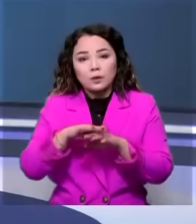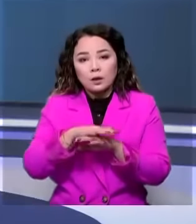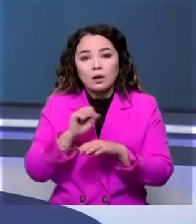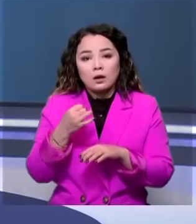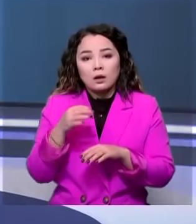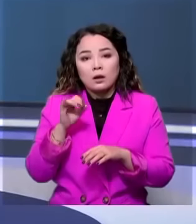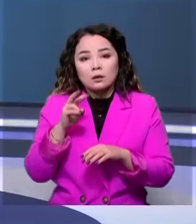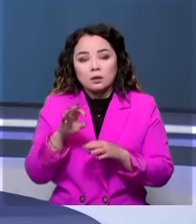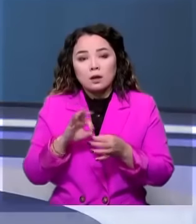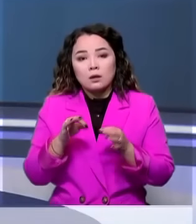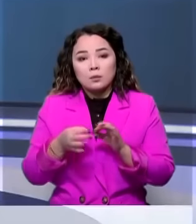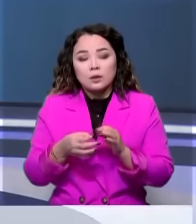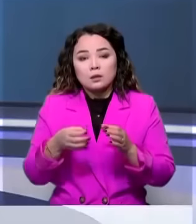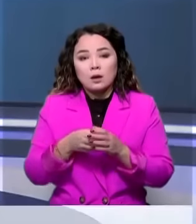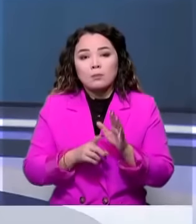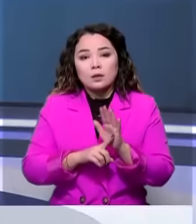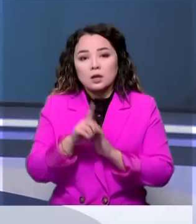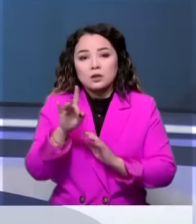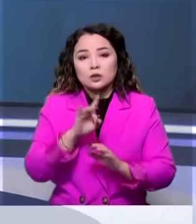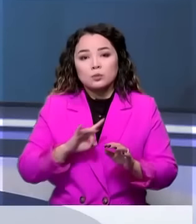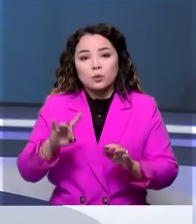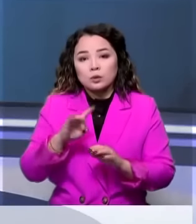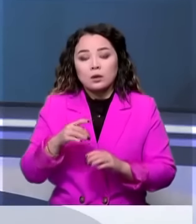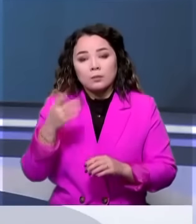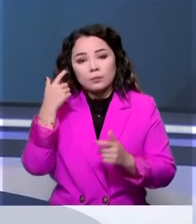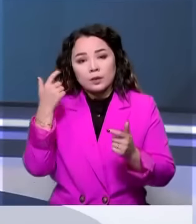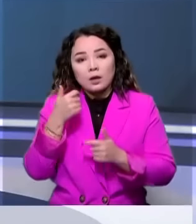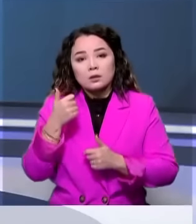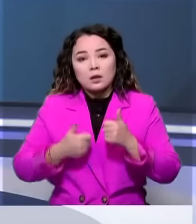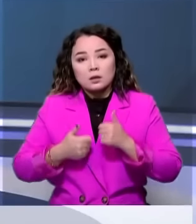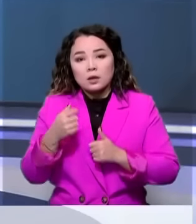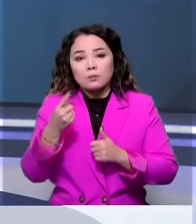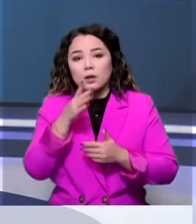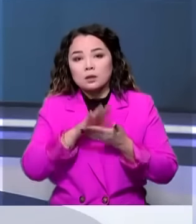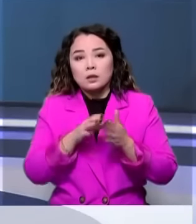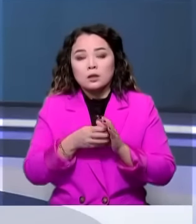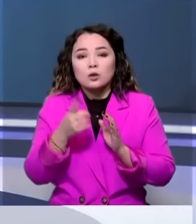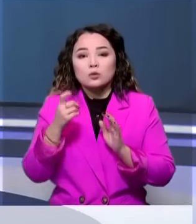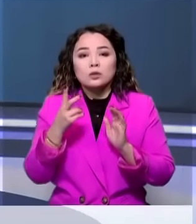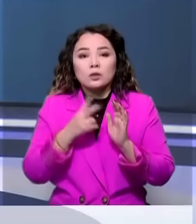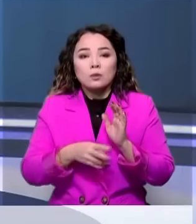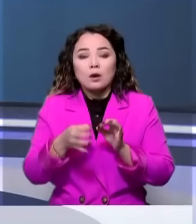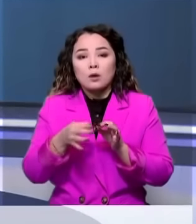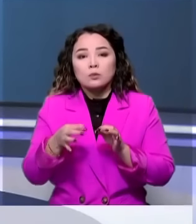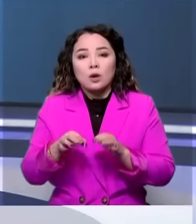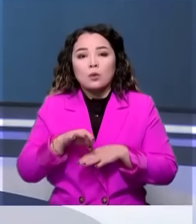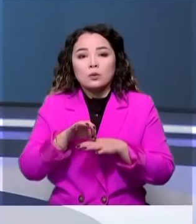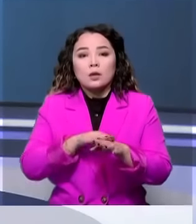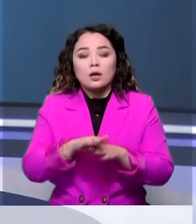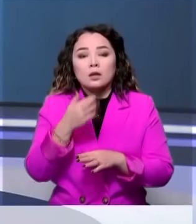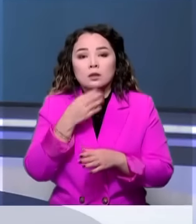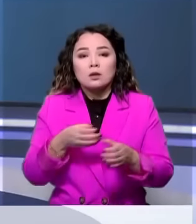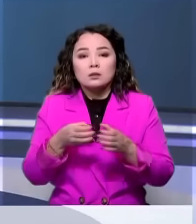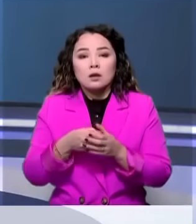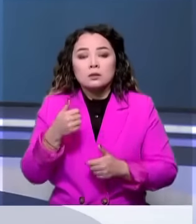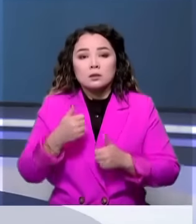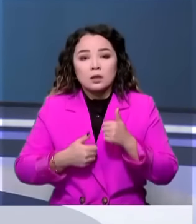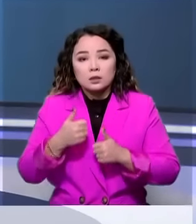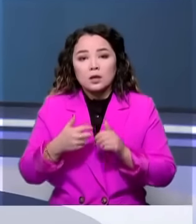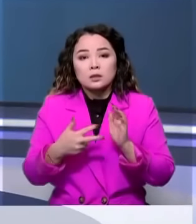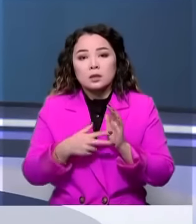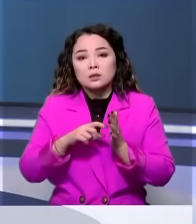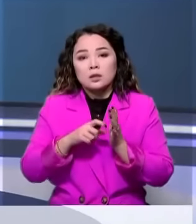Елімізде Айқанат олимпиадасы басталды. Республикалық білім сайысының бірінші кезеңі 170 ауданда өтіп жатыр. Интеллектуалдық сайыста